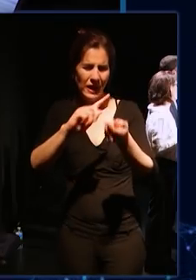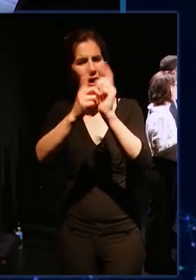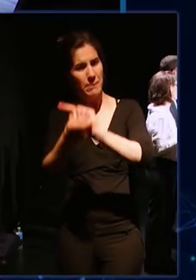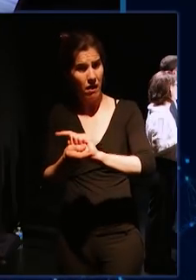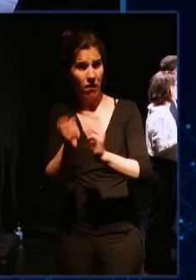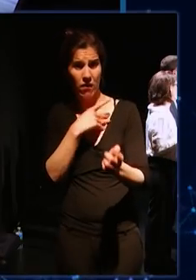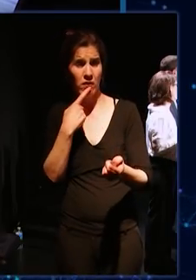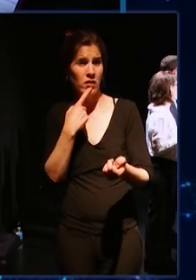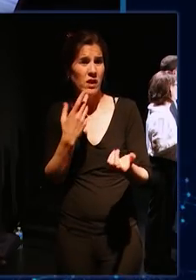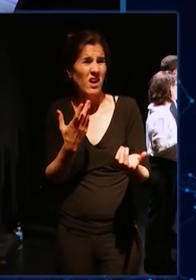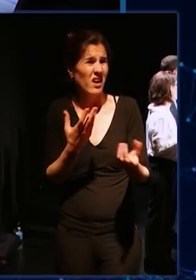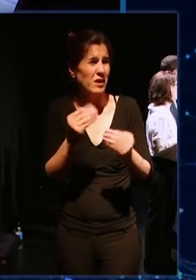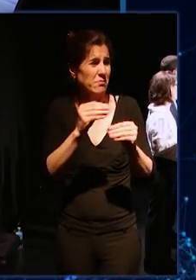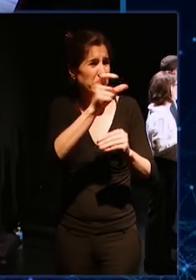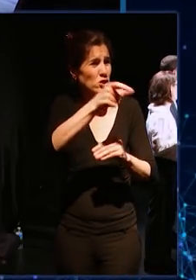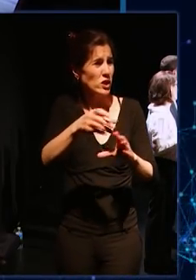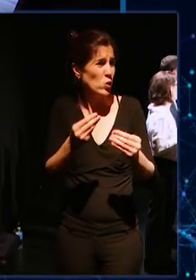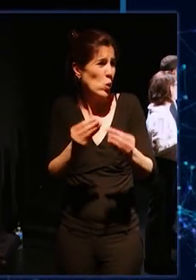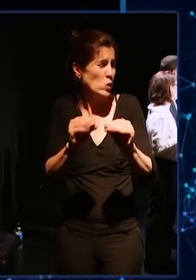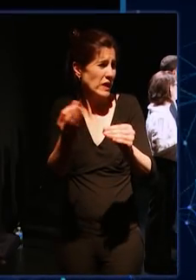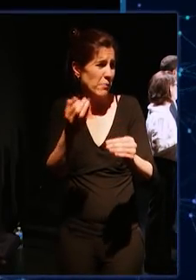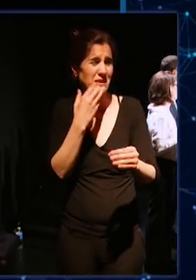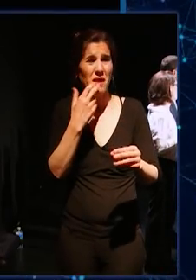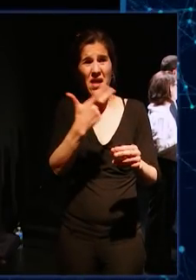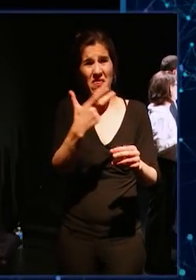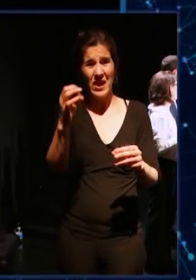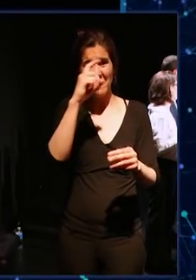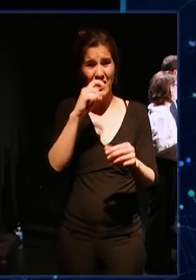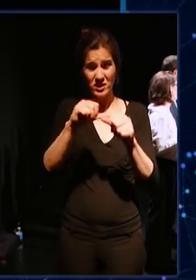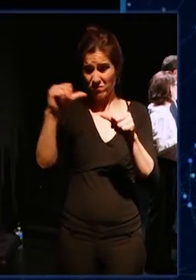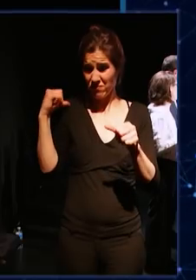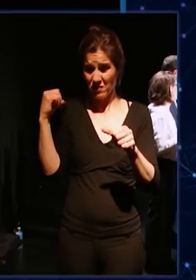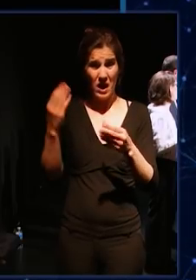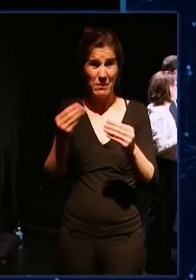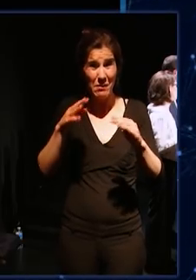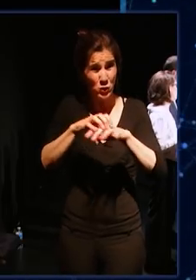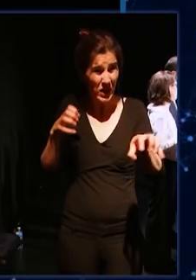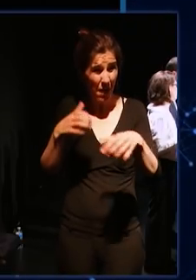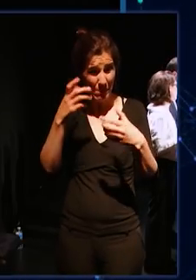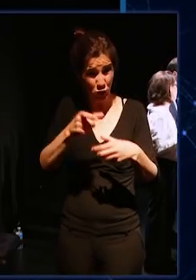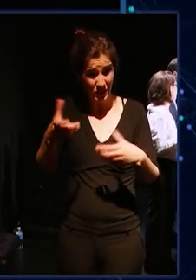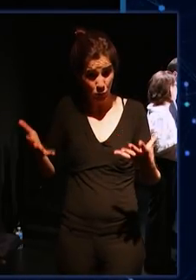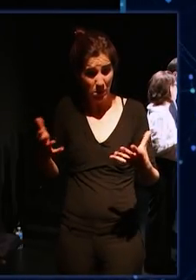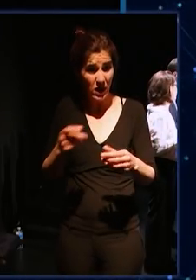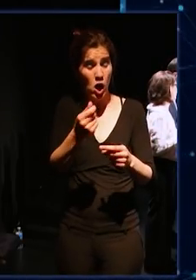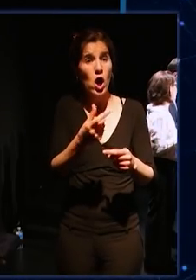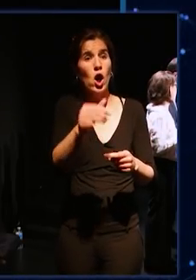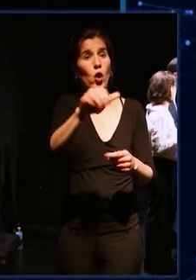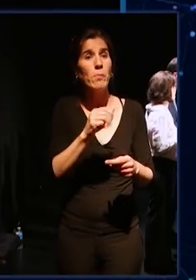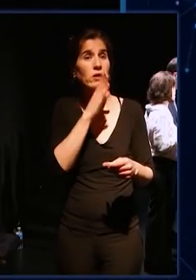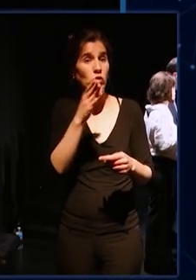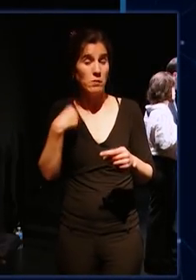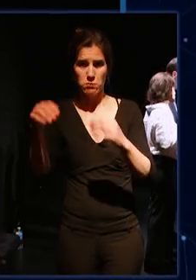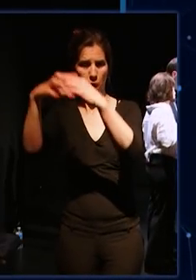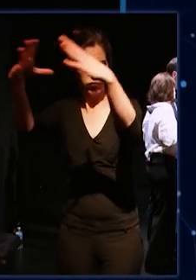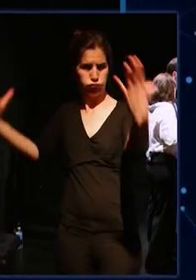canviat, és a dir, hi ha molts més competidors que fa 30 anys que van a les grans superfícies. El volum de compra que abans es feia